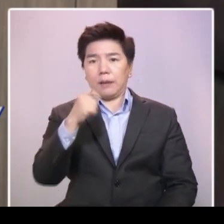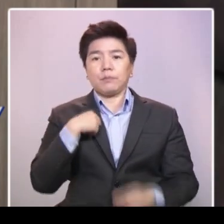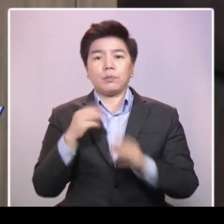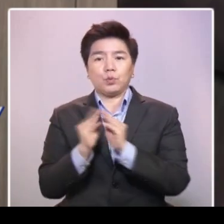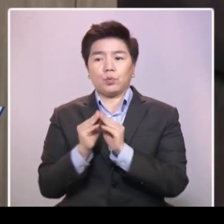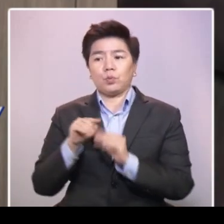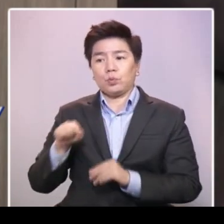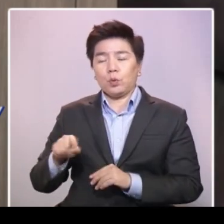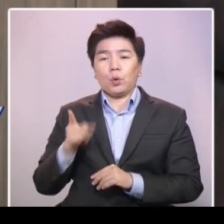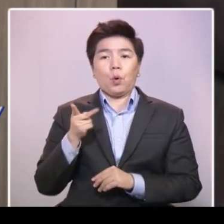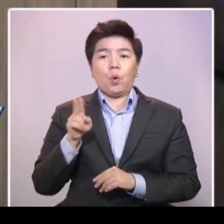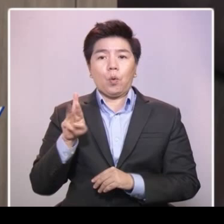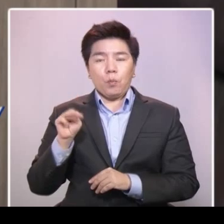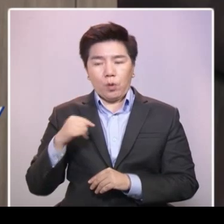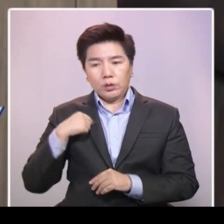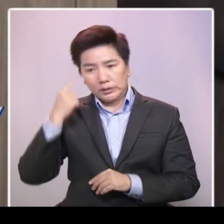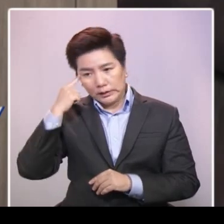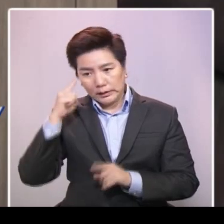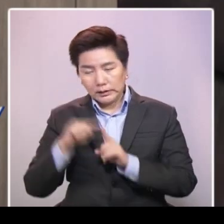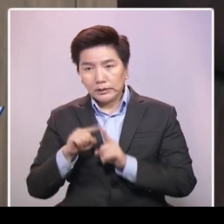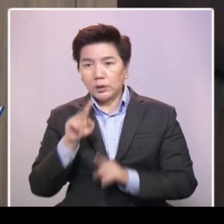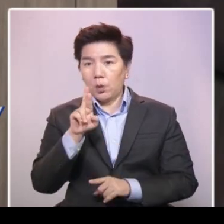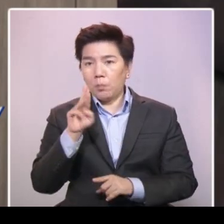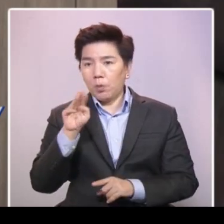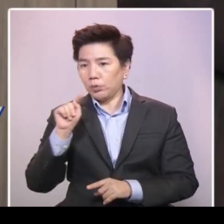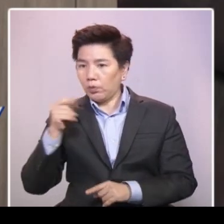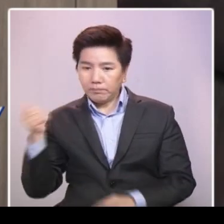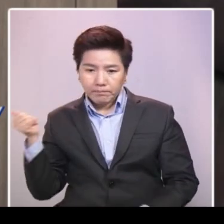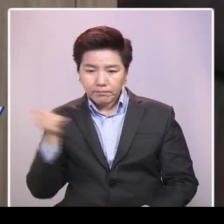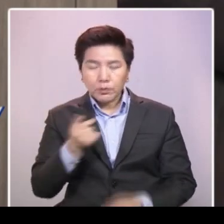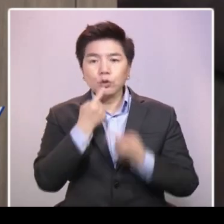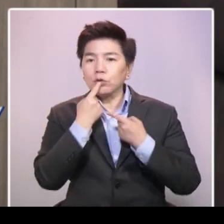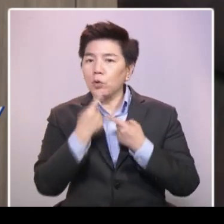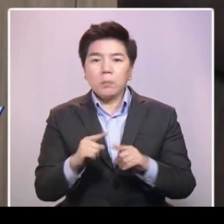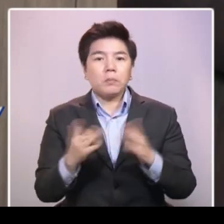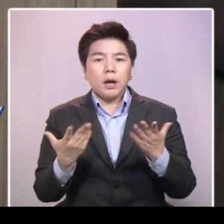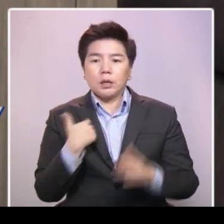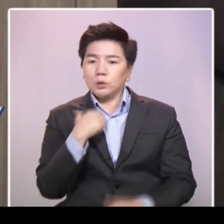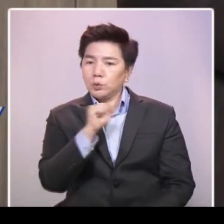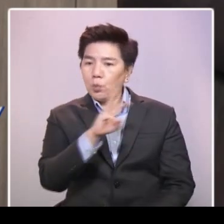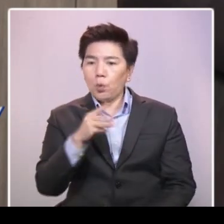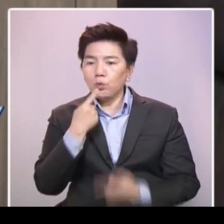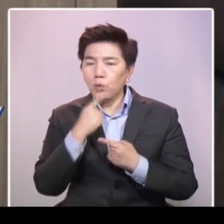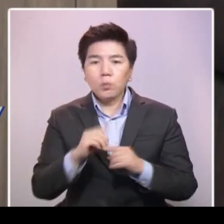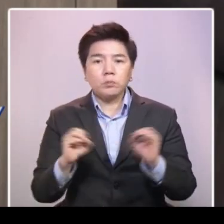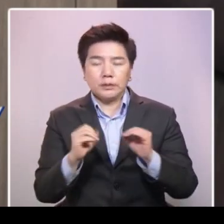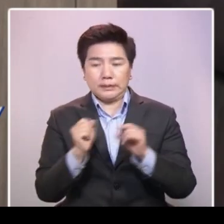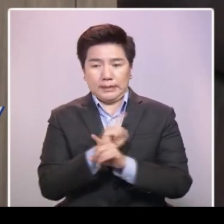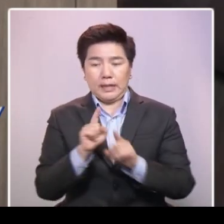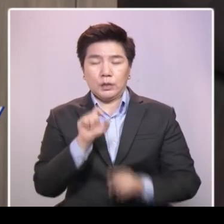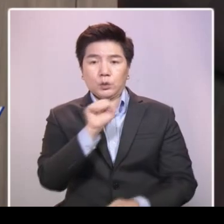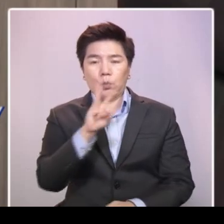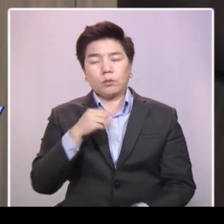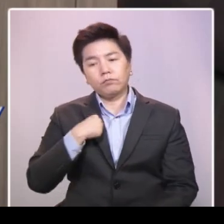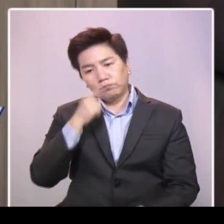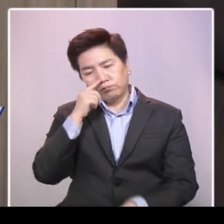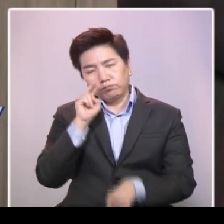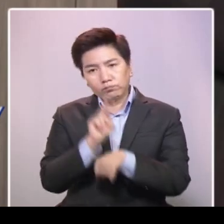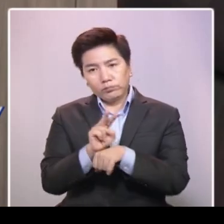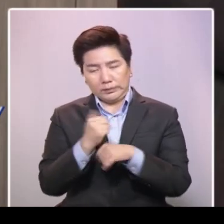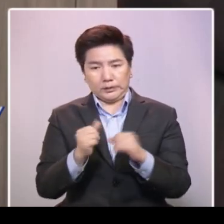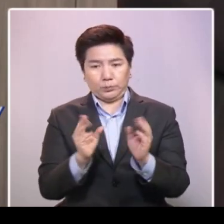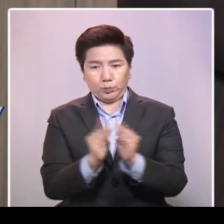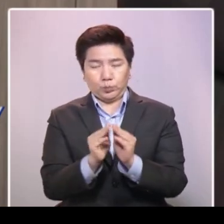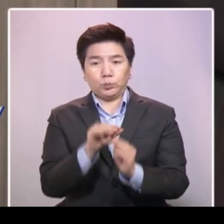ประชุมคณะรัฐมนตรีค่ะท่าทำให้รัฐมนตรีเนี่ยไม่สามารถมาตอบกระทู้กับสวได้แต่ว่าสวส่วนใหญ่ก็ยังมองว่าการ